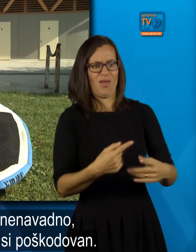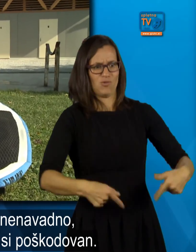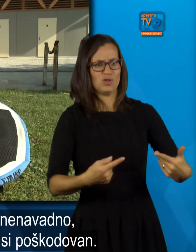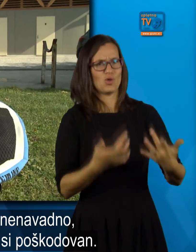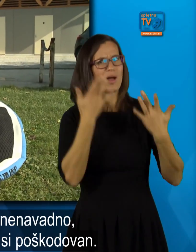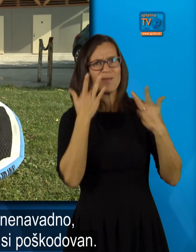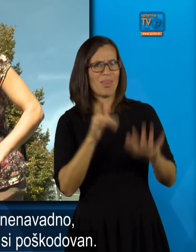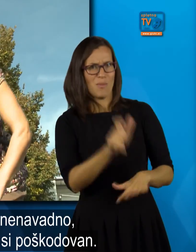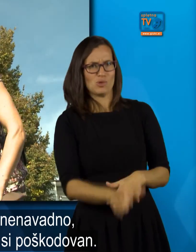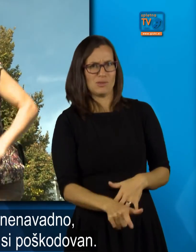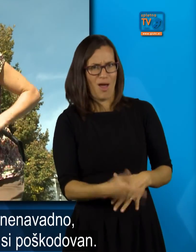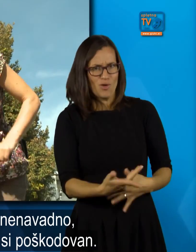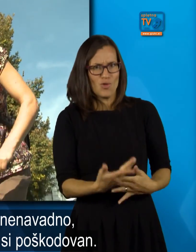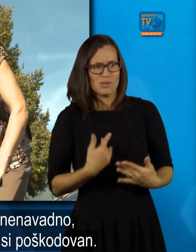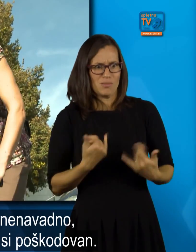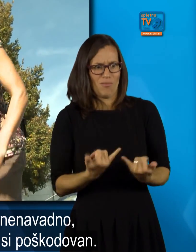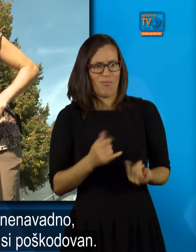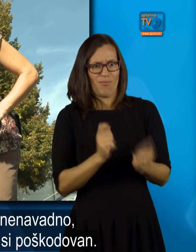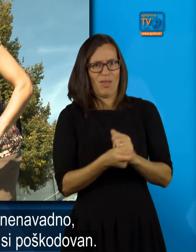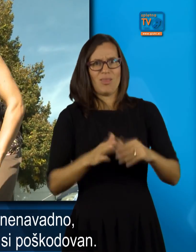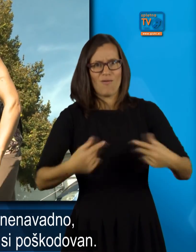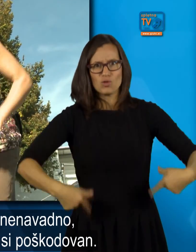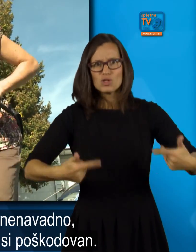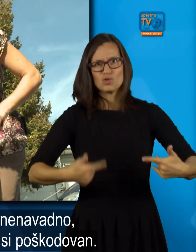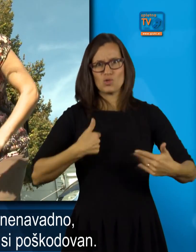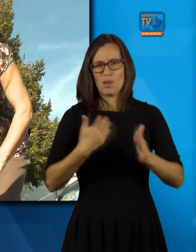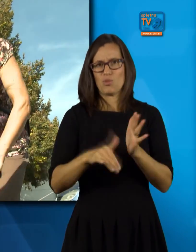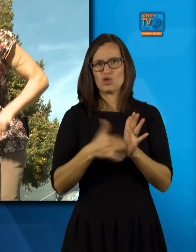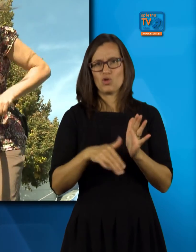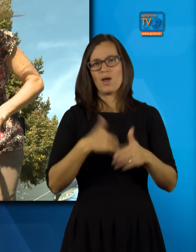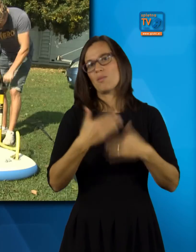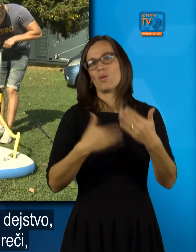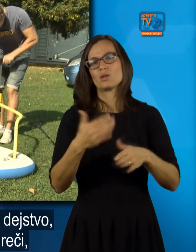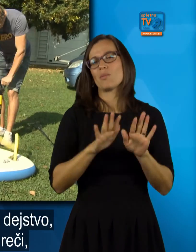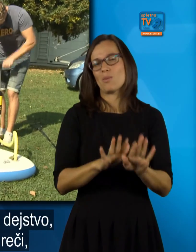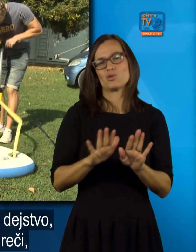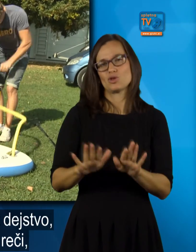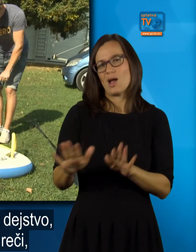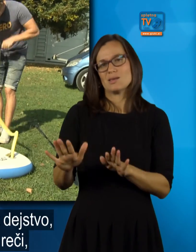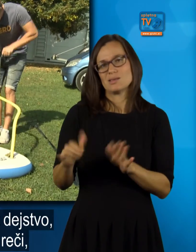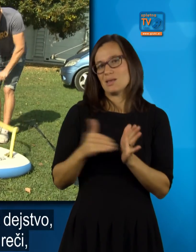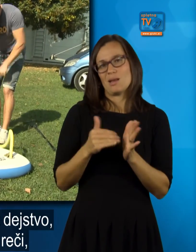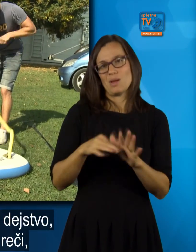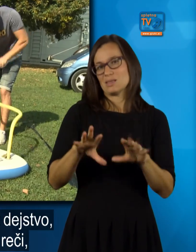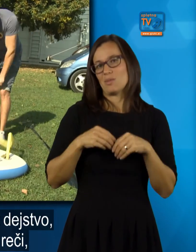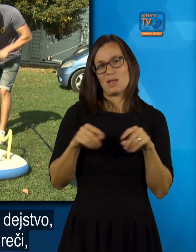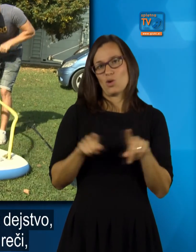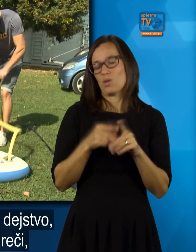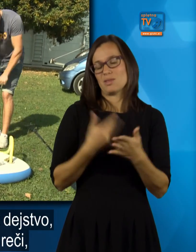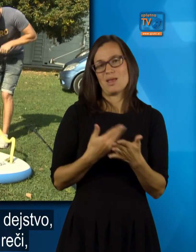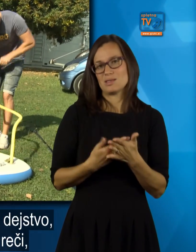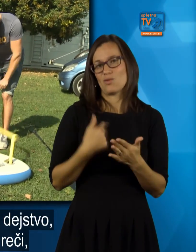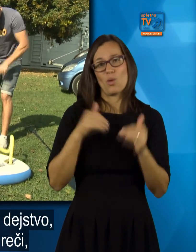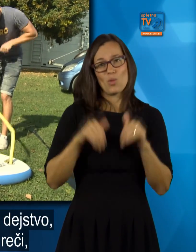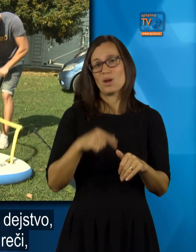te ne poznajo tako, da si na vozičku ali pa da si poškodovan. Ampak pol listo počasi, potoma se sprejme to